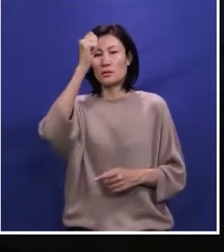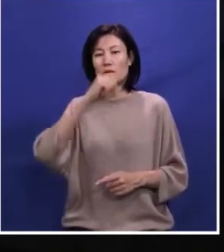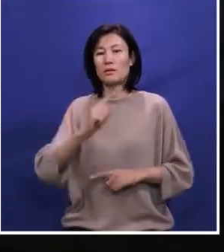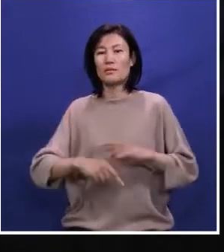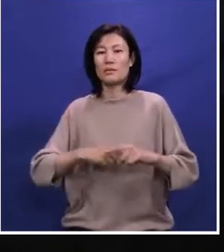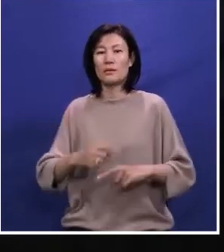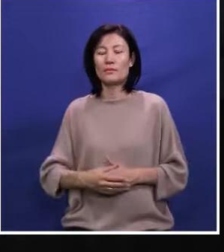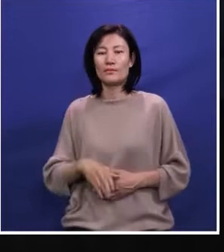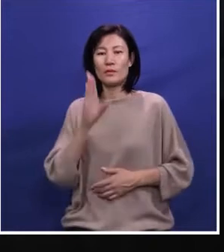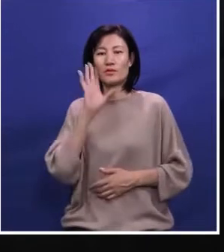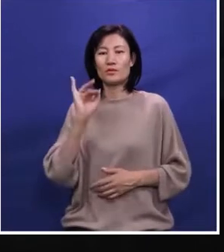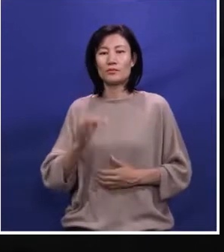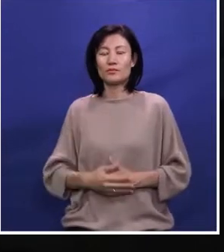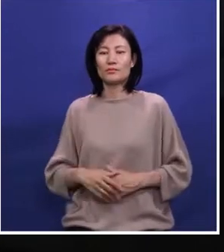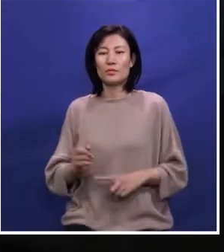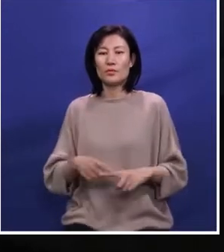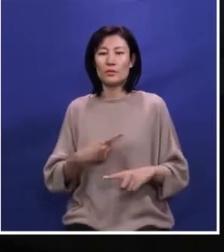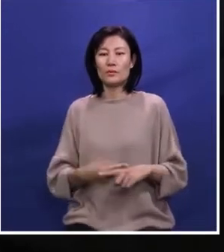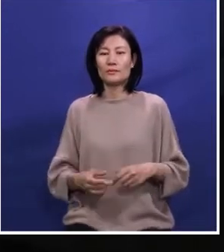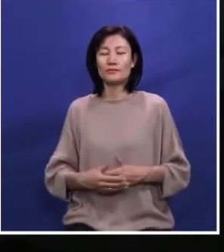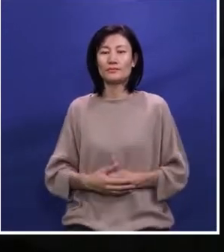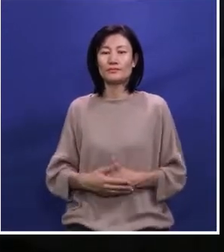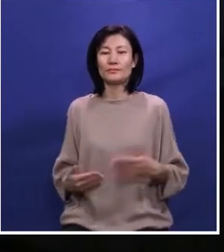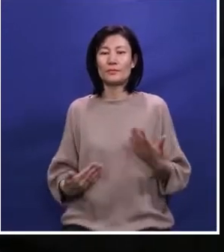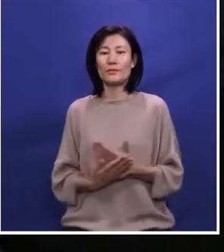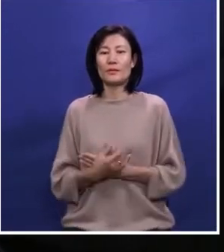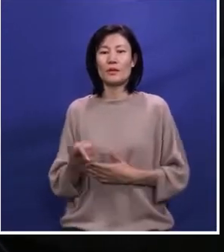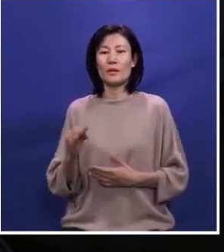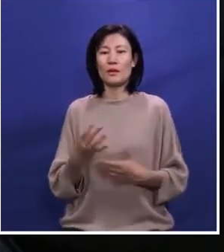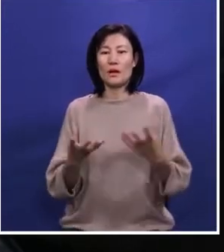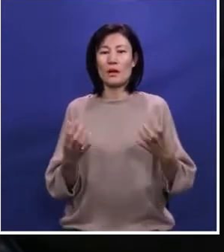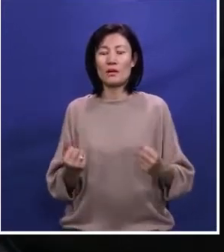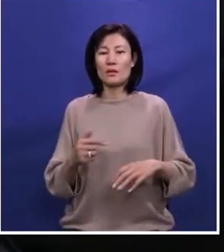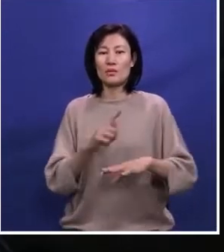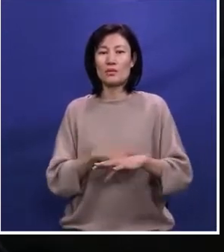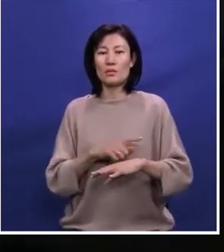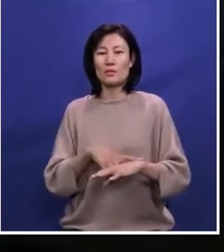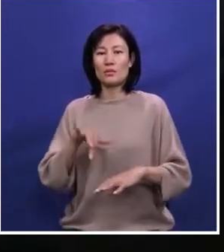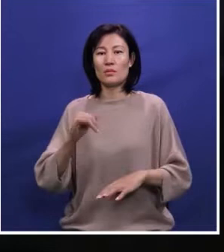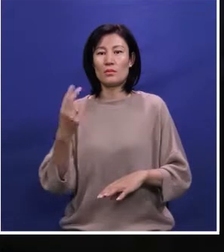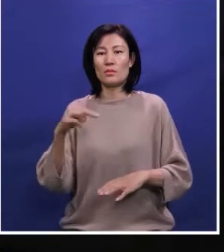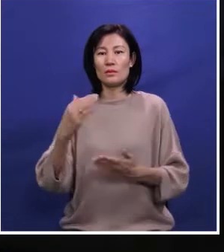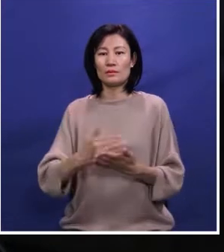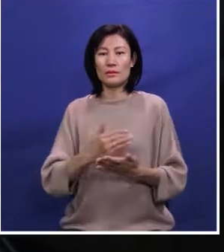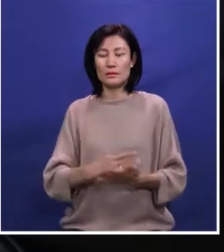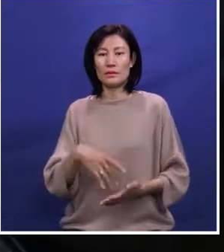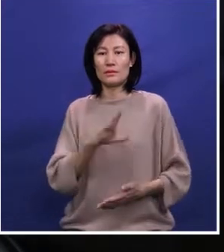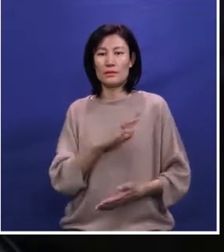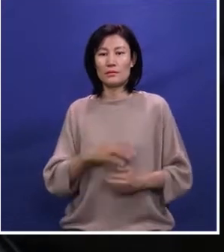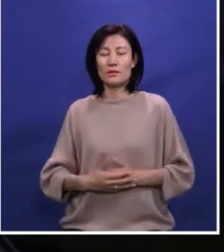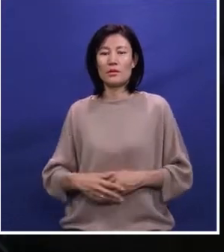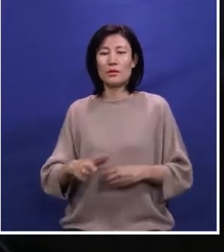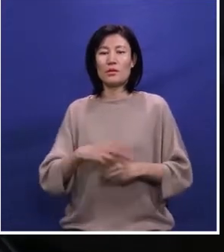жатыр. Су осы нысанды жаңа қабылдап алғаннан кейін, яғни сағаттық жаңағы кестемен,